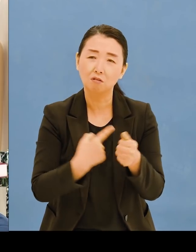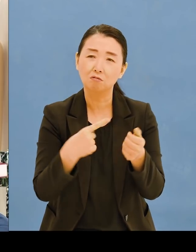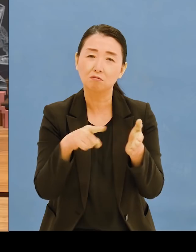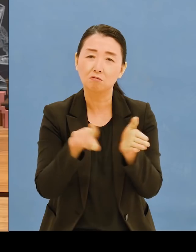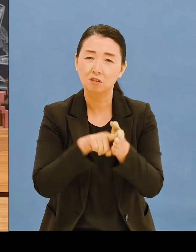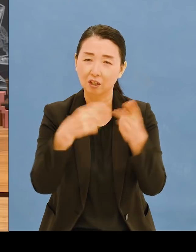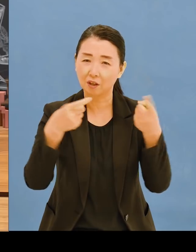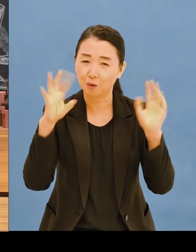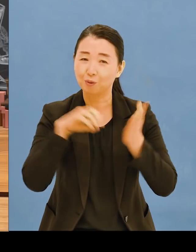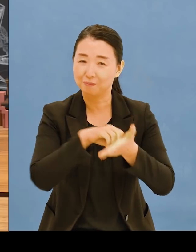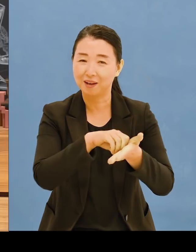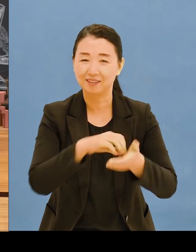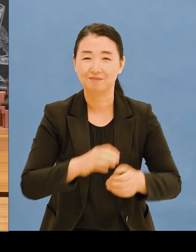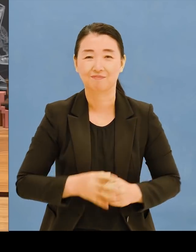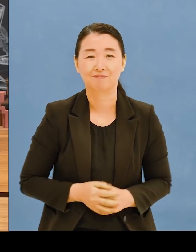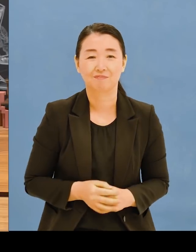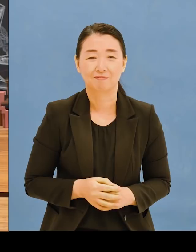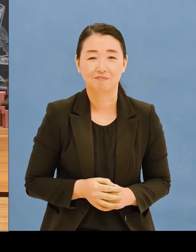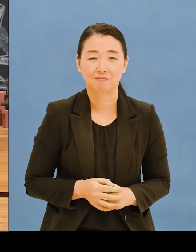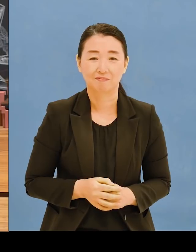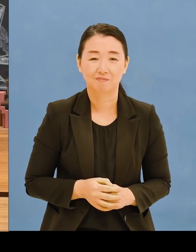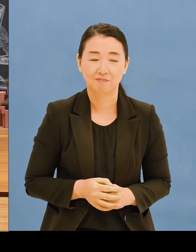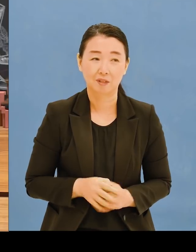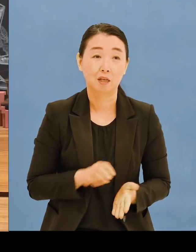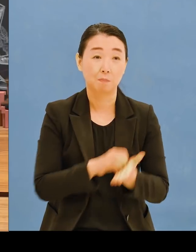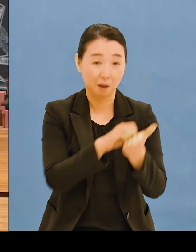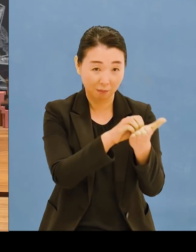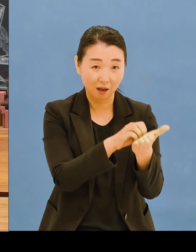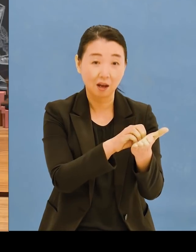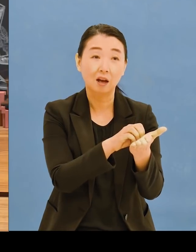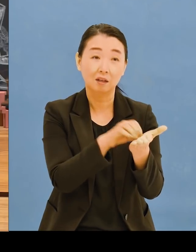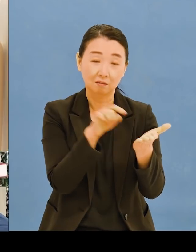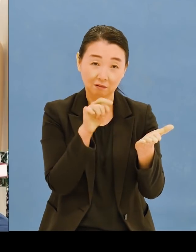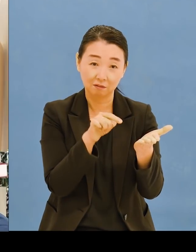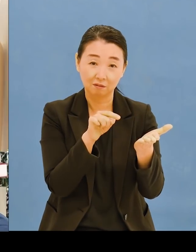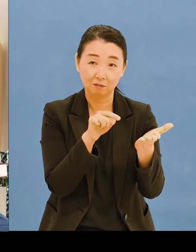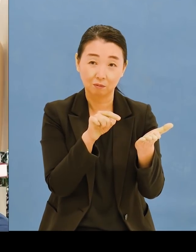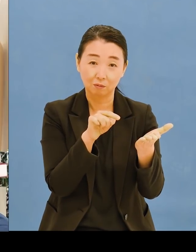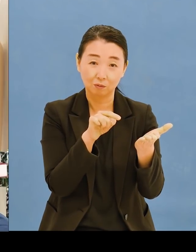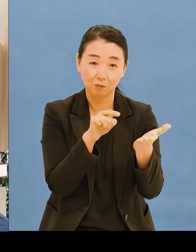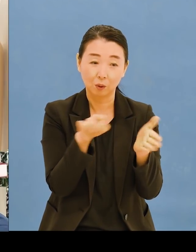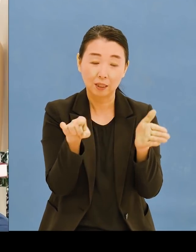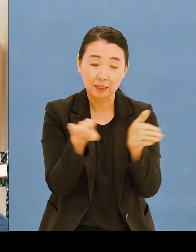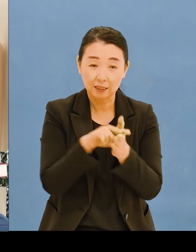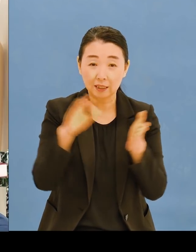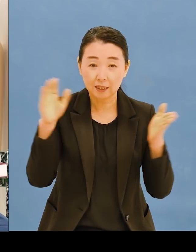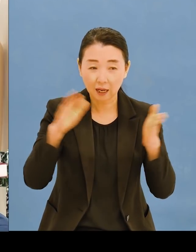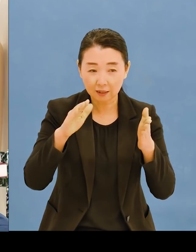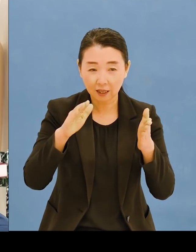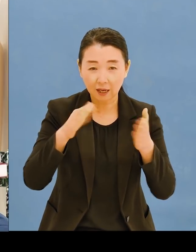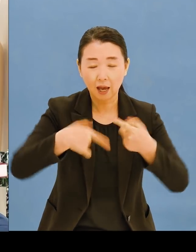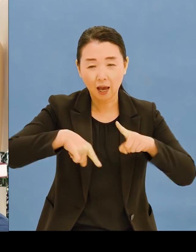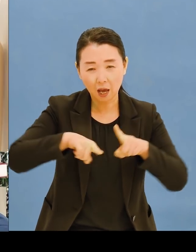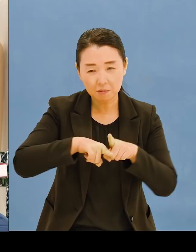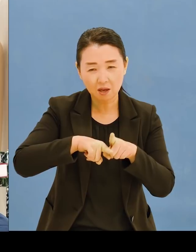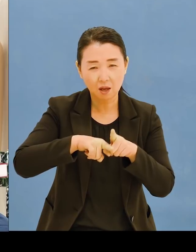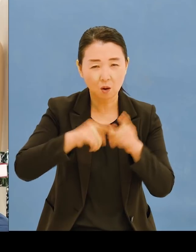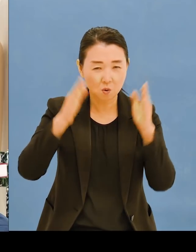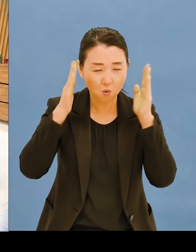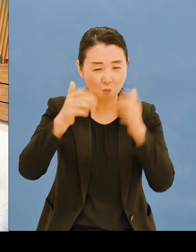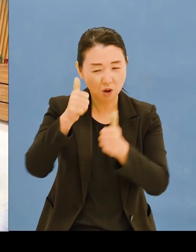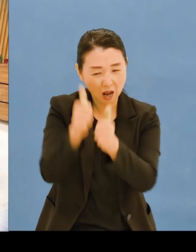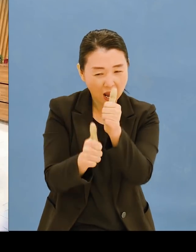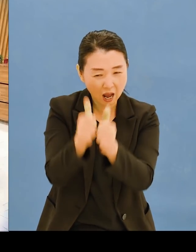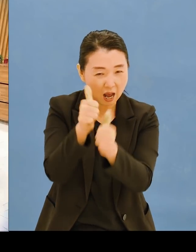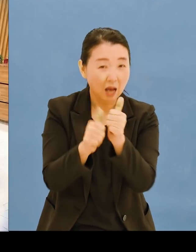건 들어가죠. 다름이 없죠. 그래서 어때요? 신학대 이제 입학하셔서 그래도 들어가면 또 같은 신학생들끼리 좀 치열하게 또 학업 경쟁이